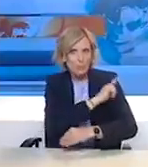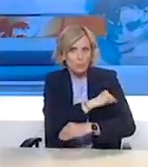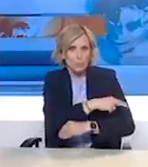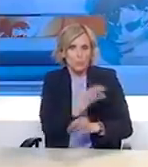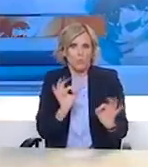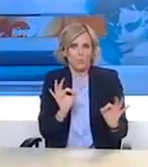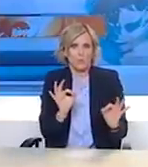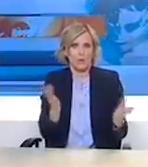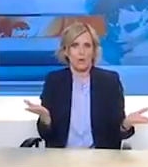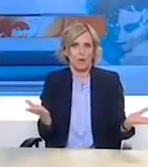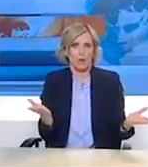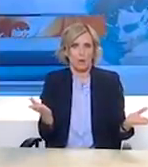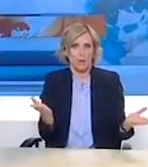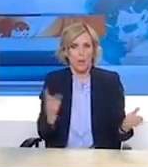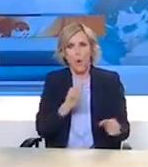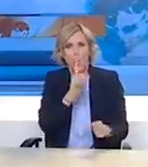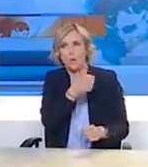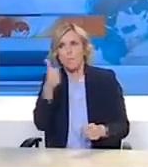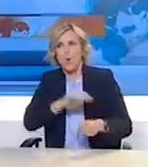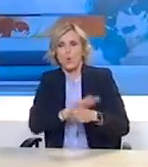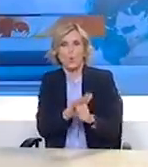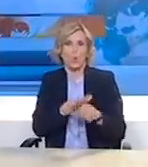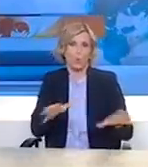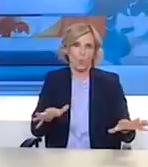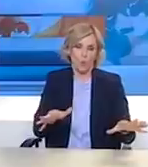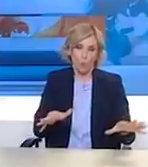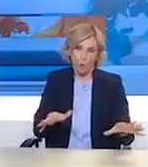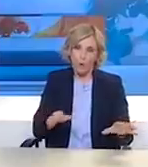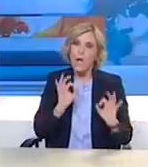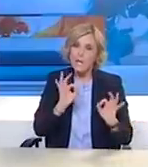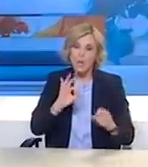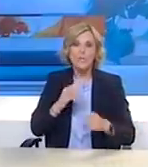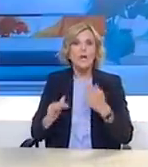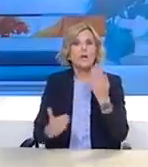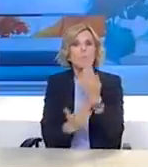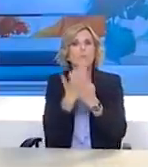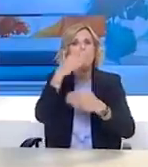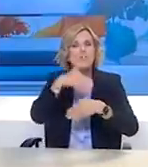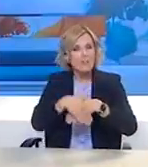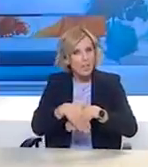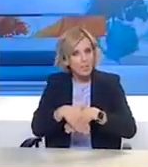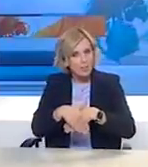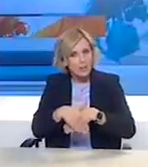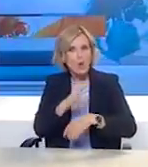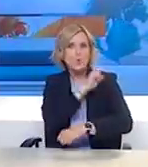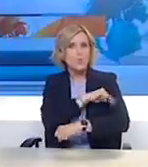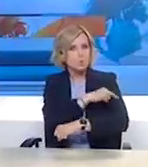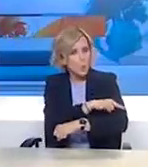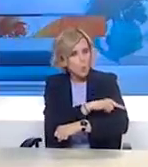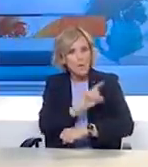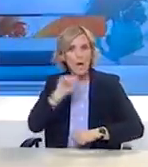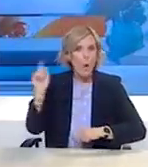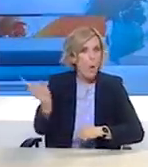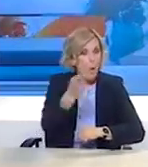συστήματος υγείας, είτε σε πρωτοβάθμιο επίπεδο είτε σε δευτεροβάθμιο. Εφημερεύουν κανονικά τα νοσοκομεία της χώρας. Όλοι οι